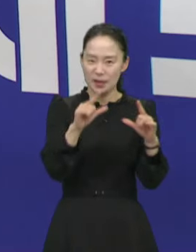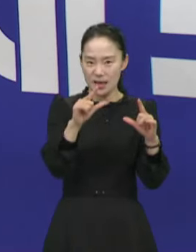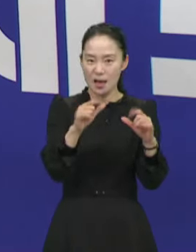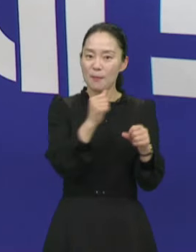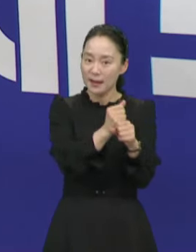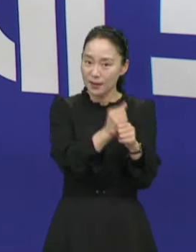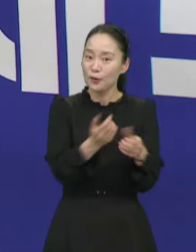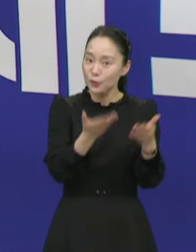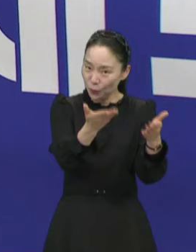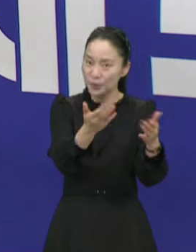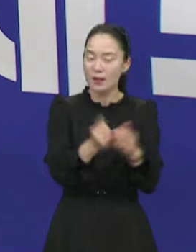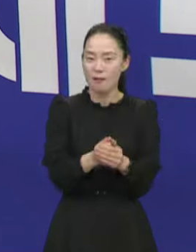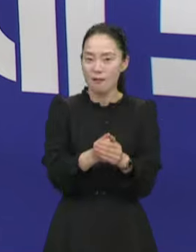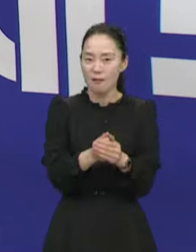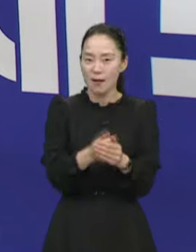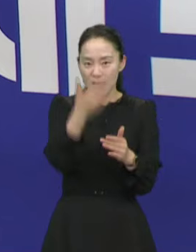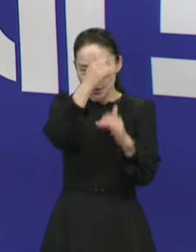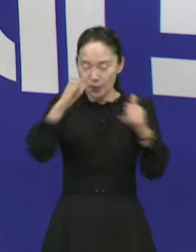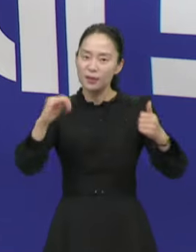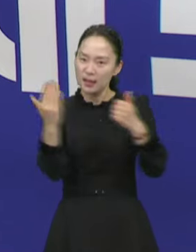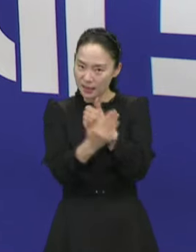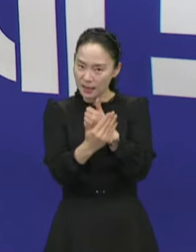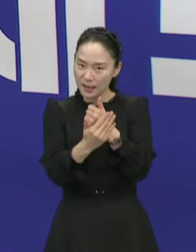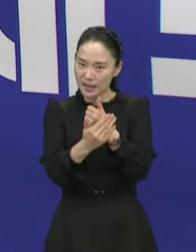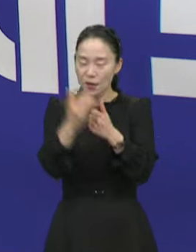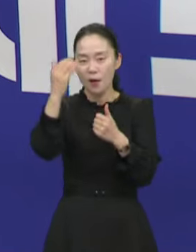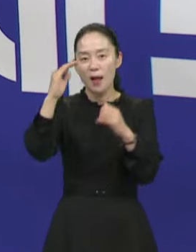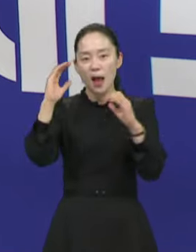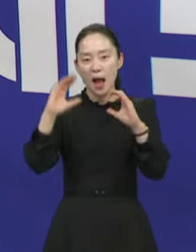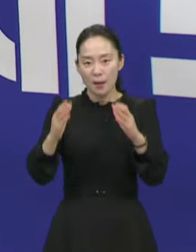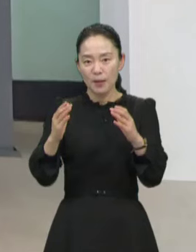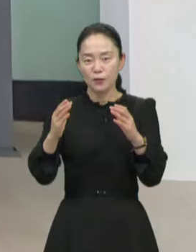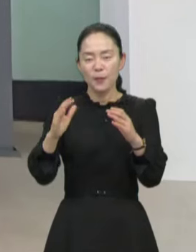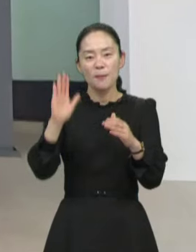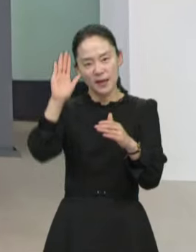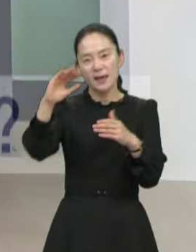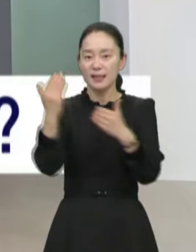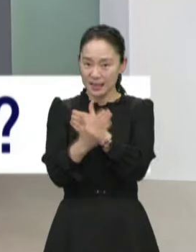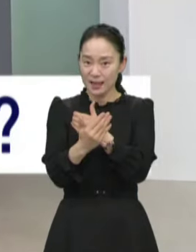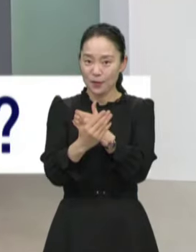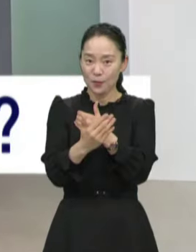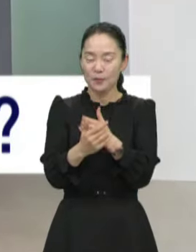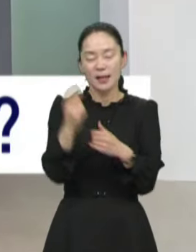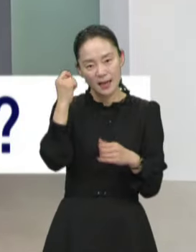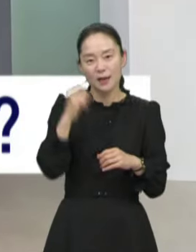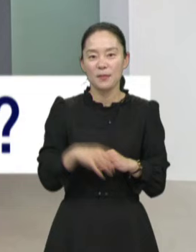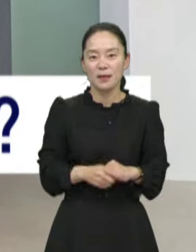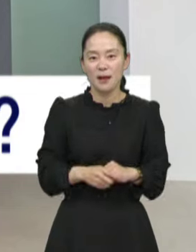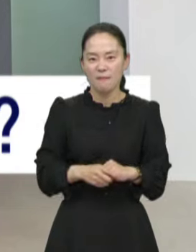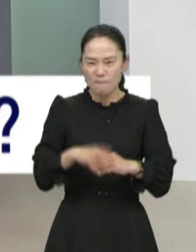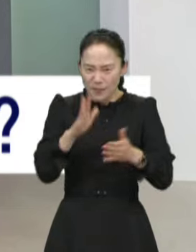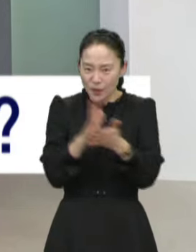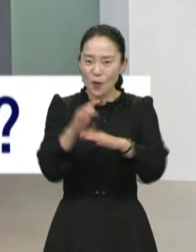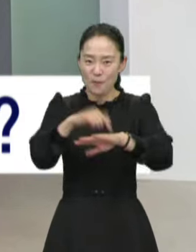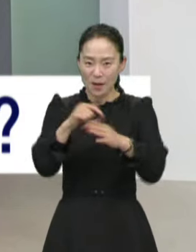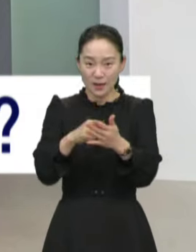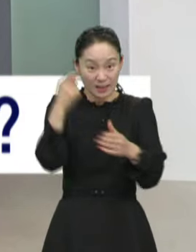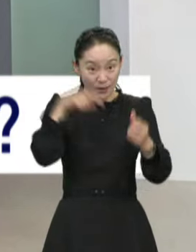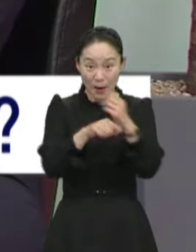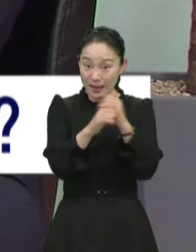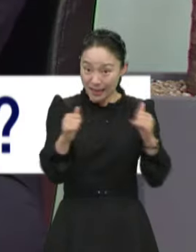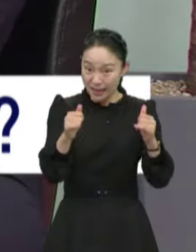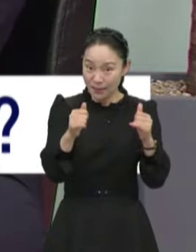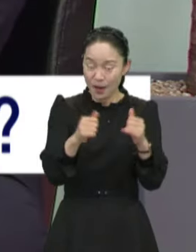현재를 지키는 것이 대한민국의 미래를 지키는 것이라고 생각합니다네 물론 열정적인 과학자이기도 하지만